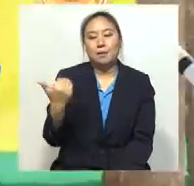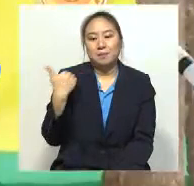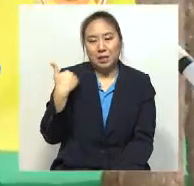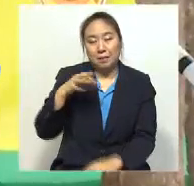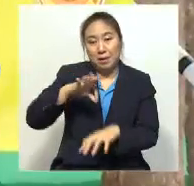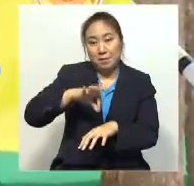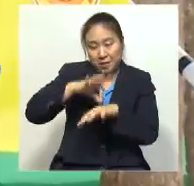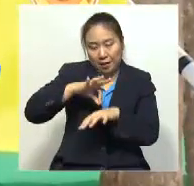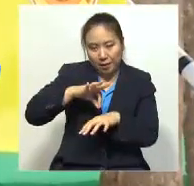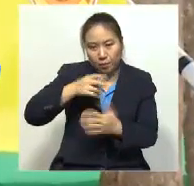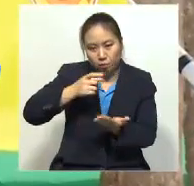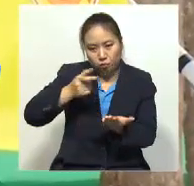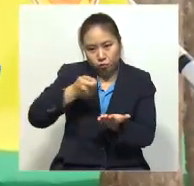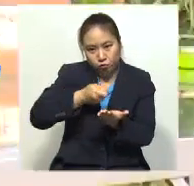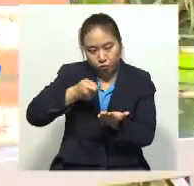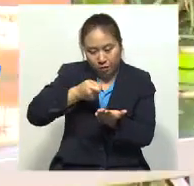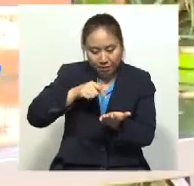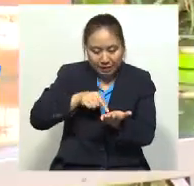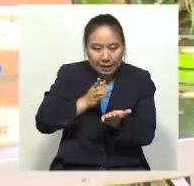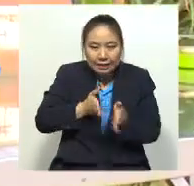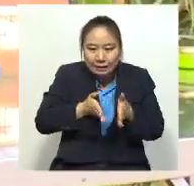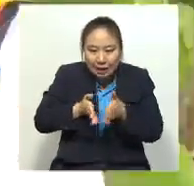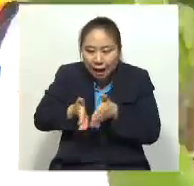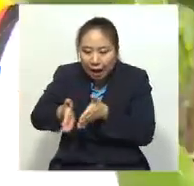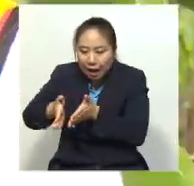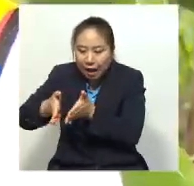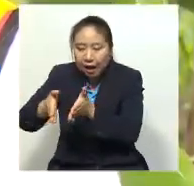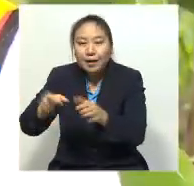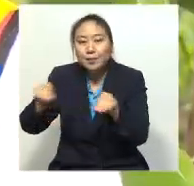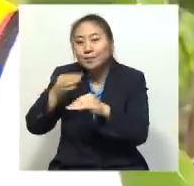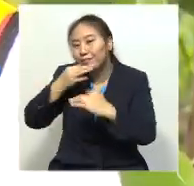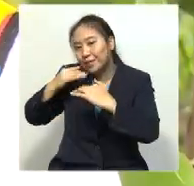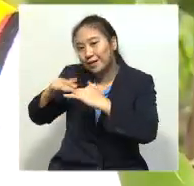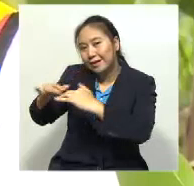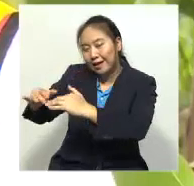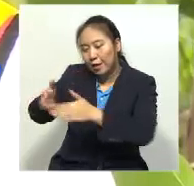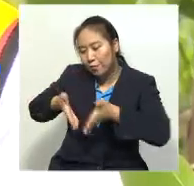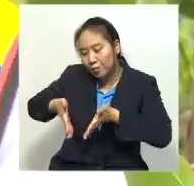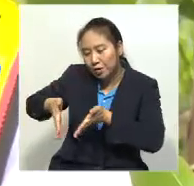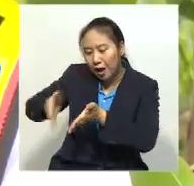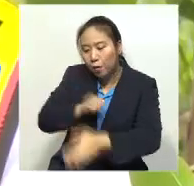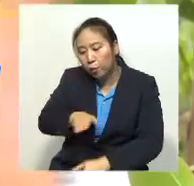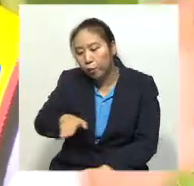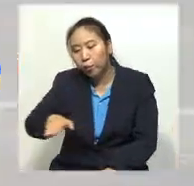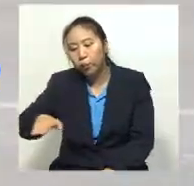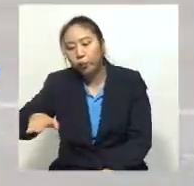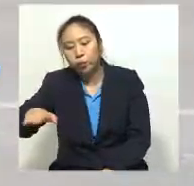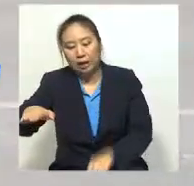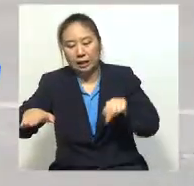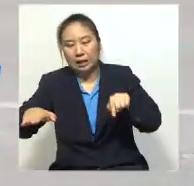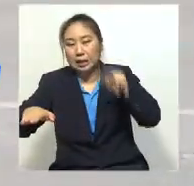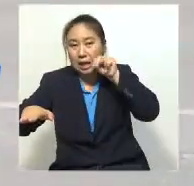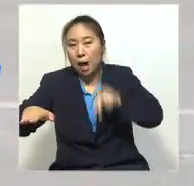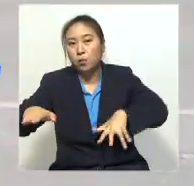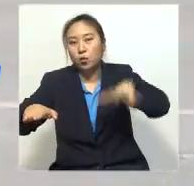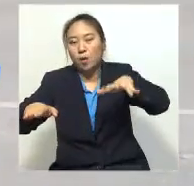Map ให้วิ่งตามเส้นทางซึ่งเป็นเส้นทางเรียบชายหาดเป็นเส้นทางลัดเรียบต่างๆไปเพื่อเป็นการหลีกเลี่ยงเส้นทางที่ถูกน้ำท่ว